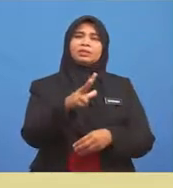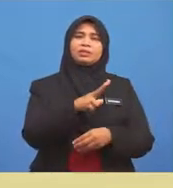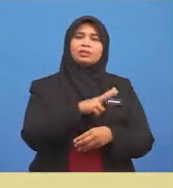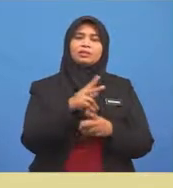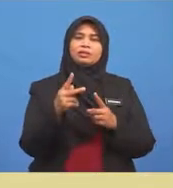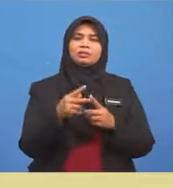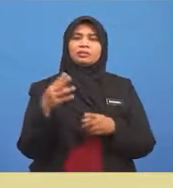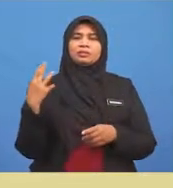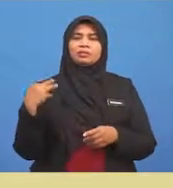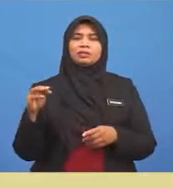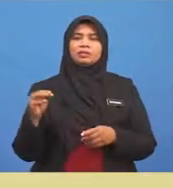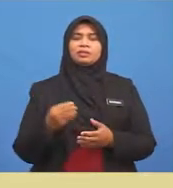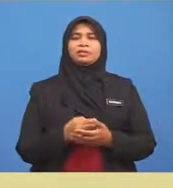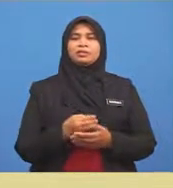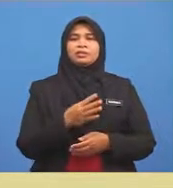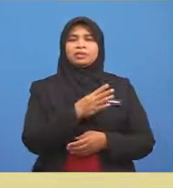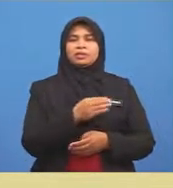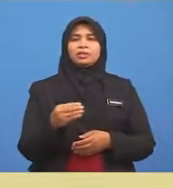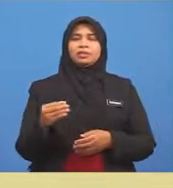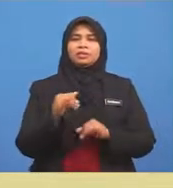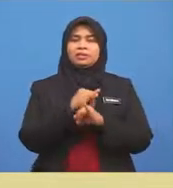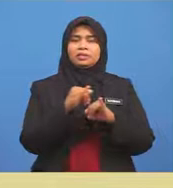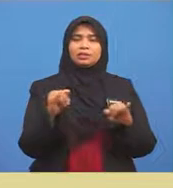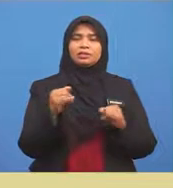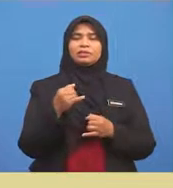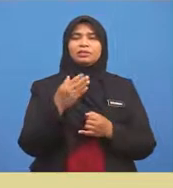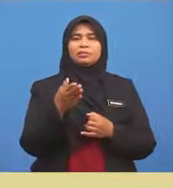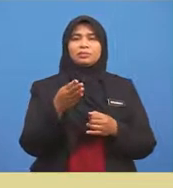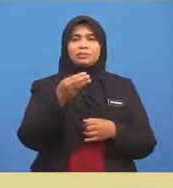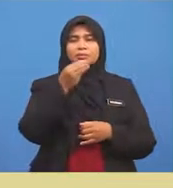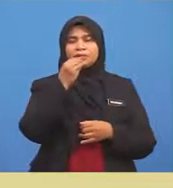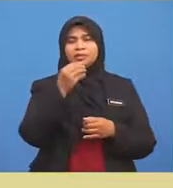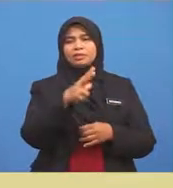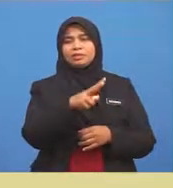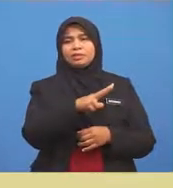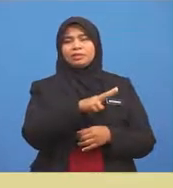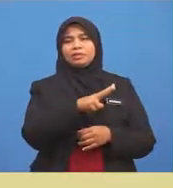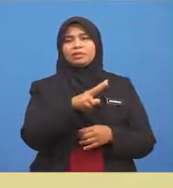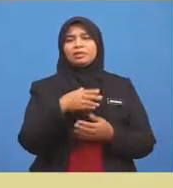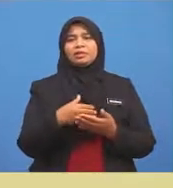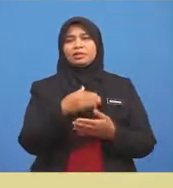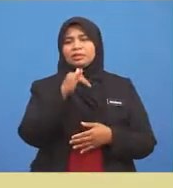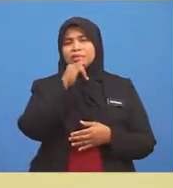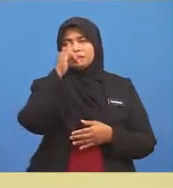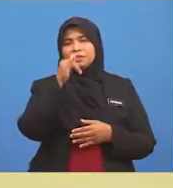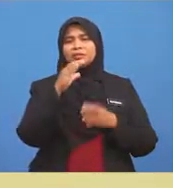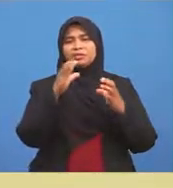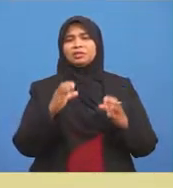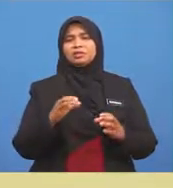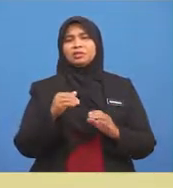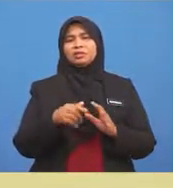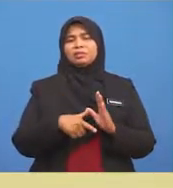kepada mereka. Dan janganlah kamu makan harta anak-anak yatim itu secara yang